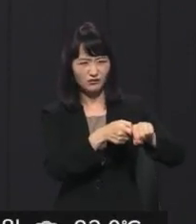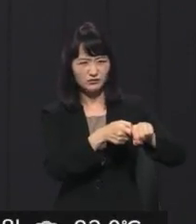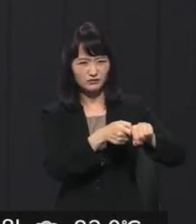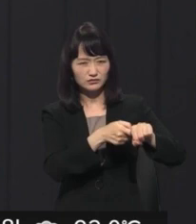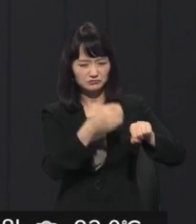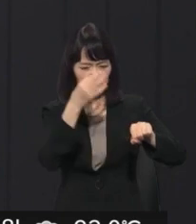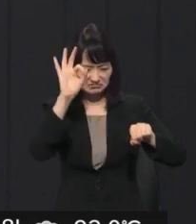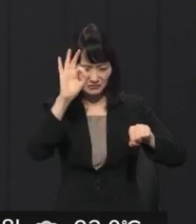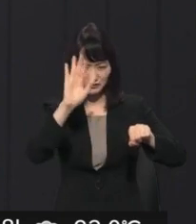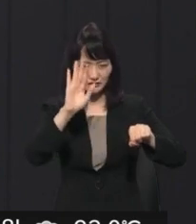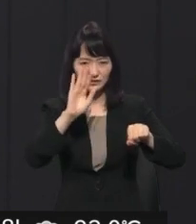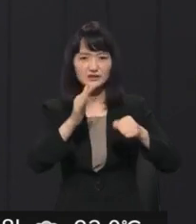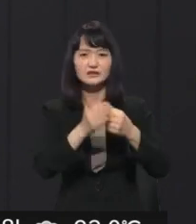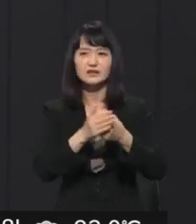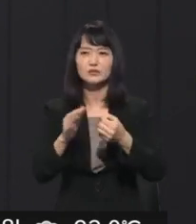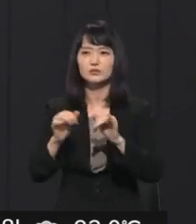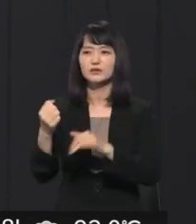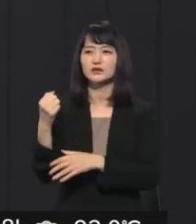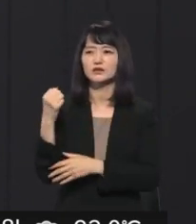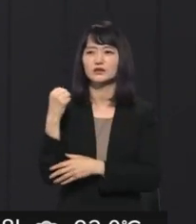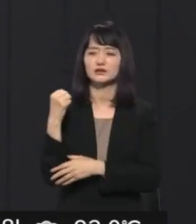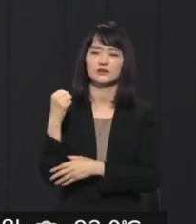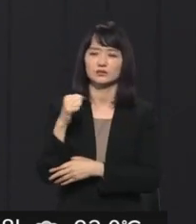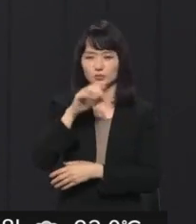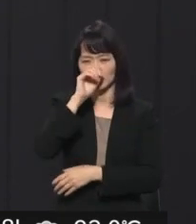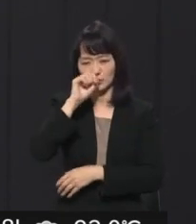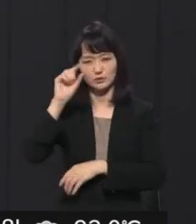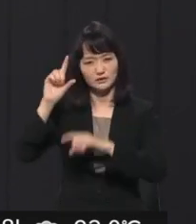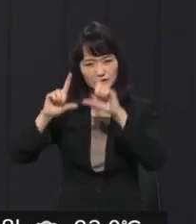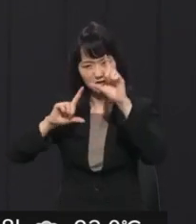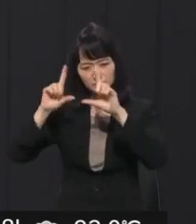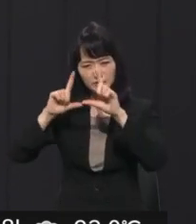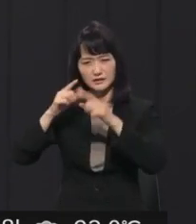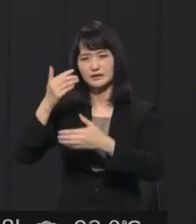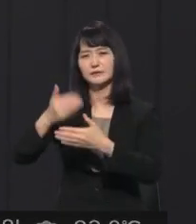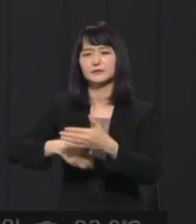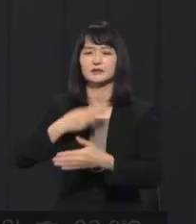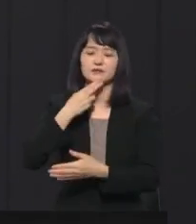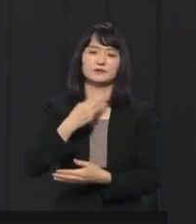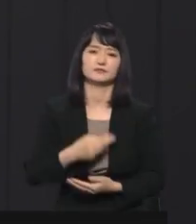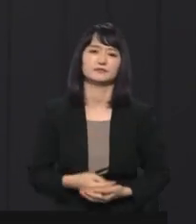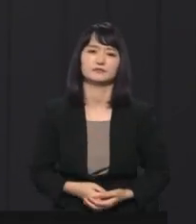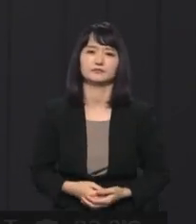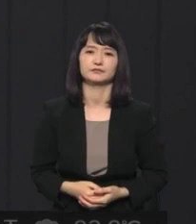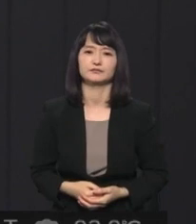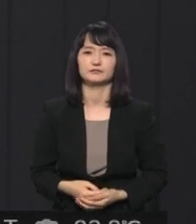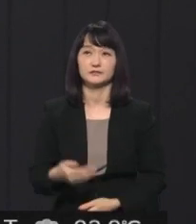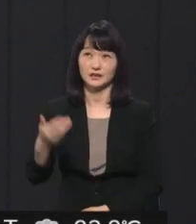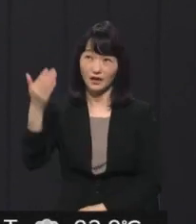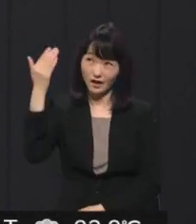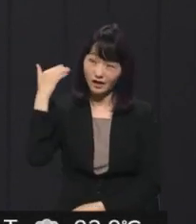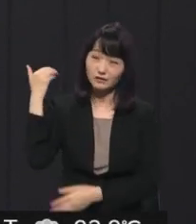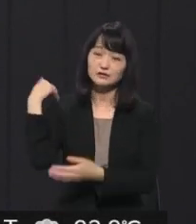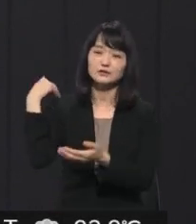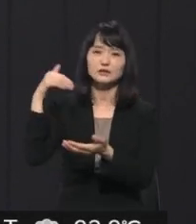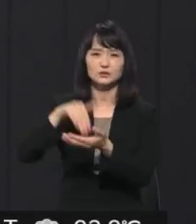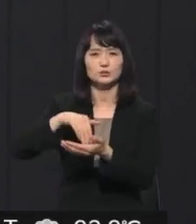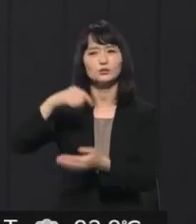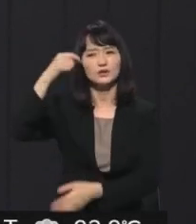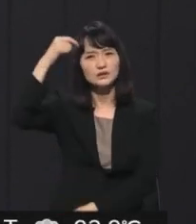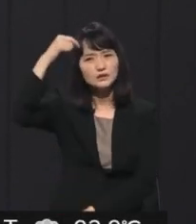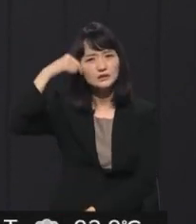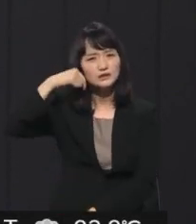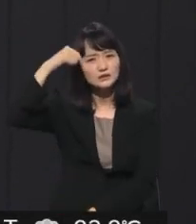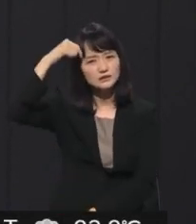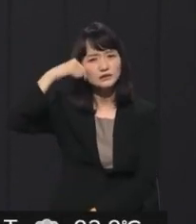좋은 이미지가 남아 나지 않는 근데 후진 방향으로 가고 있구요 한 가지만 더 얘기하자면 또 과거로 돌아가고 있다는 느낌이 많이 들어요